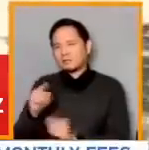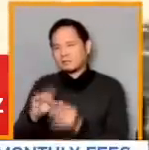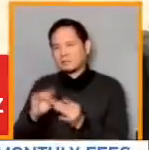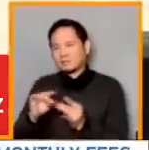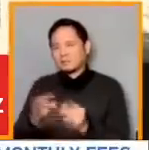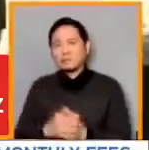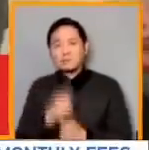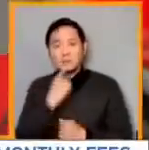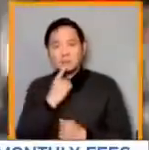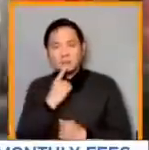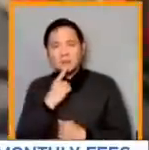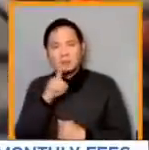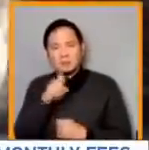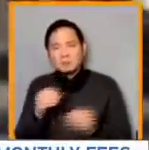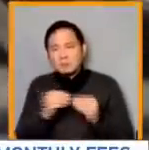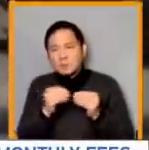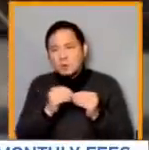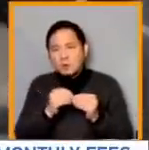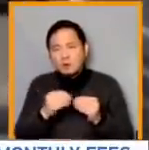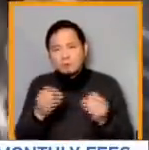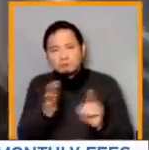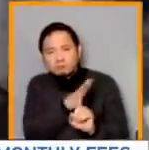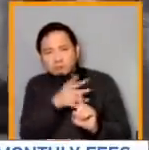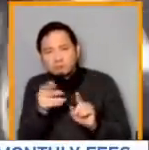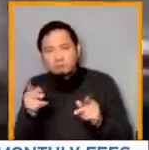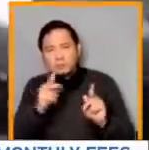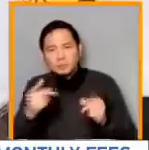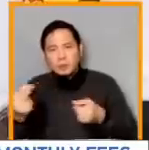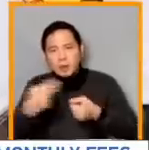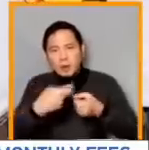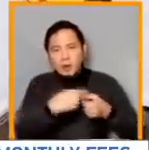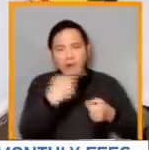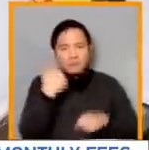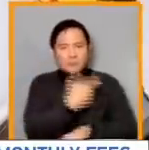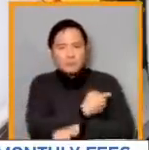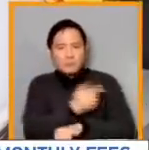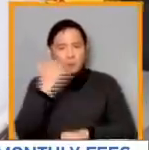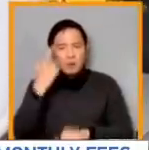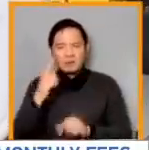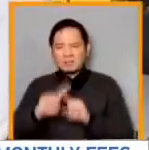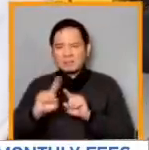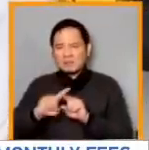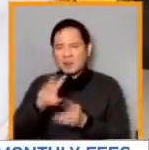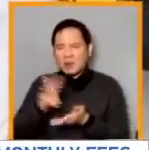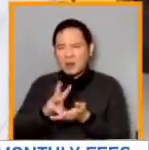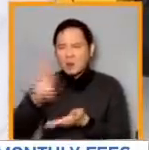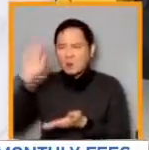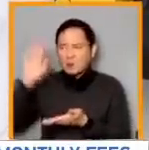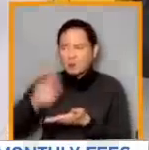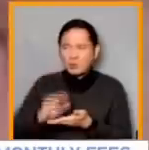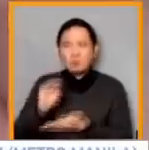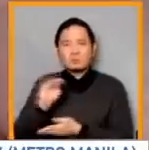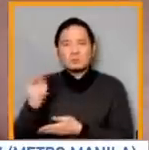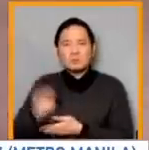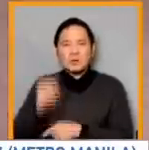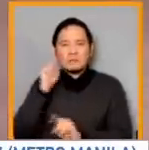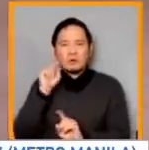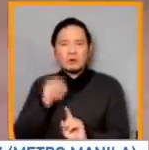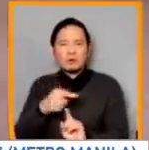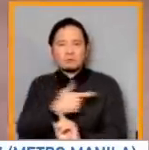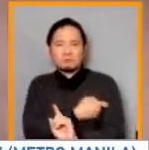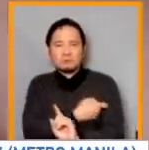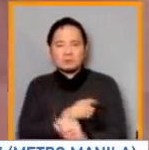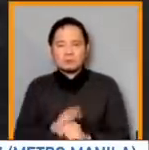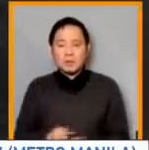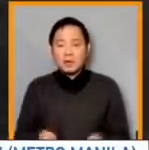sa nasabing rehiyon kung saan mababa ang vaccination rate. Ayon sa National Vaccination Operation Center, nasa